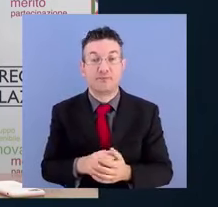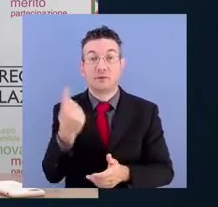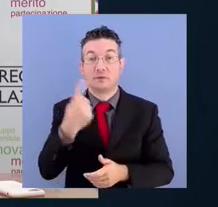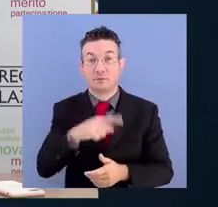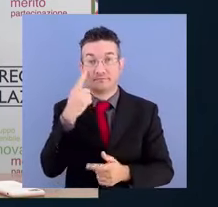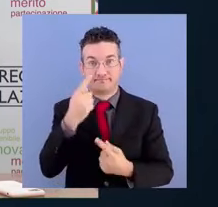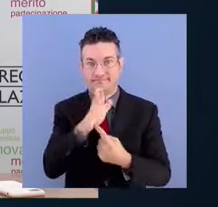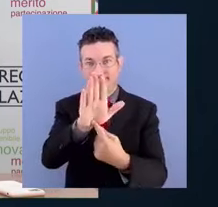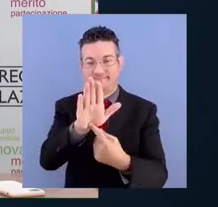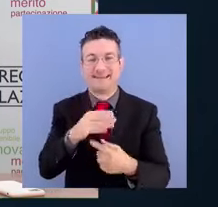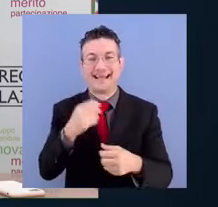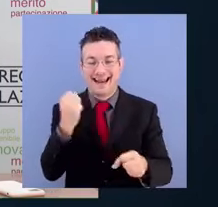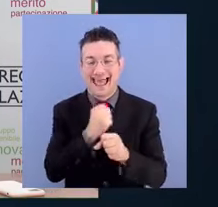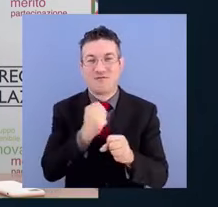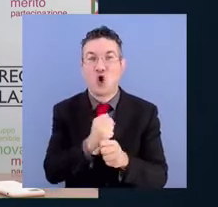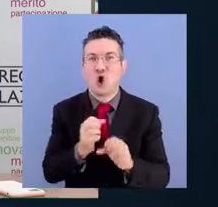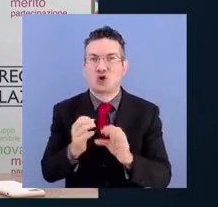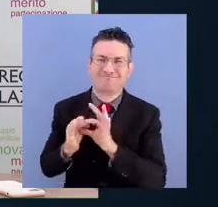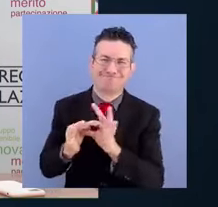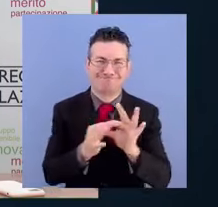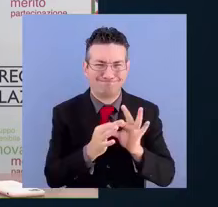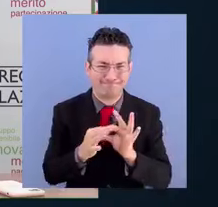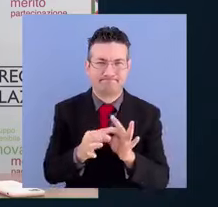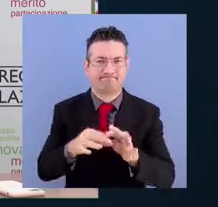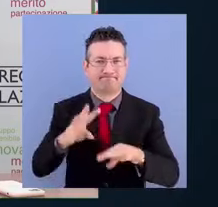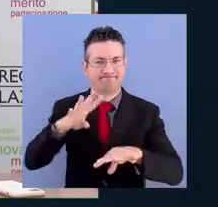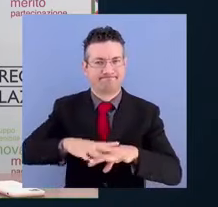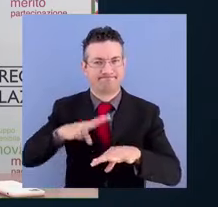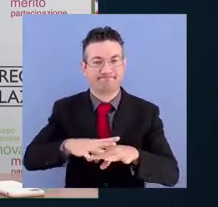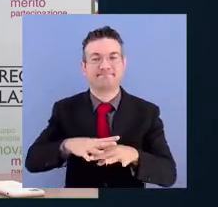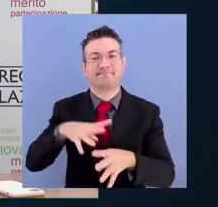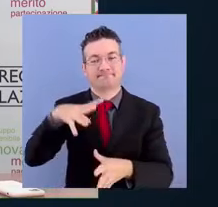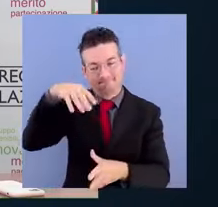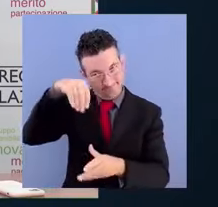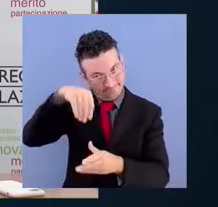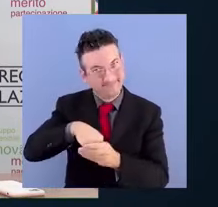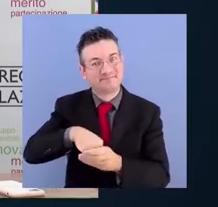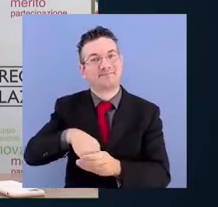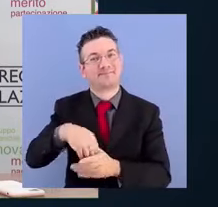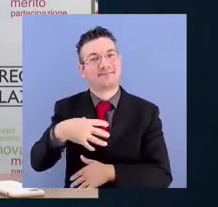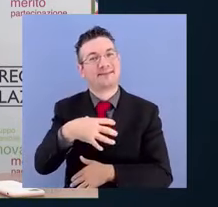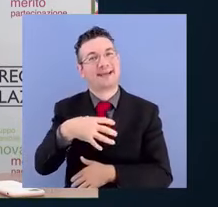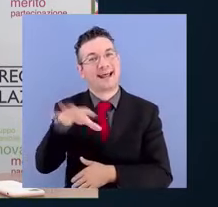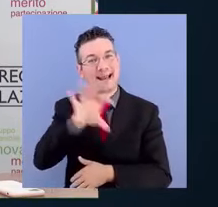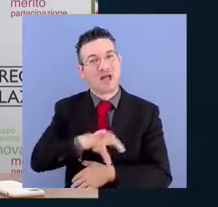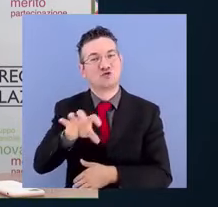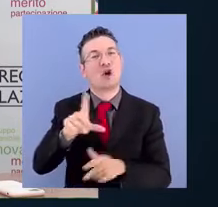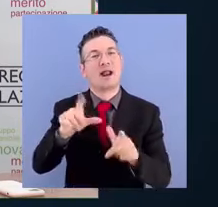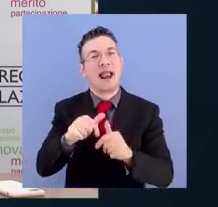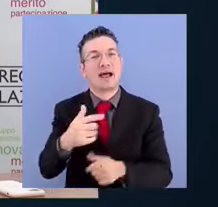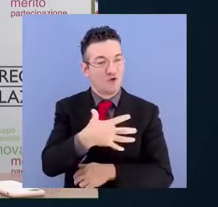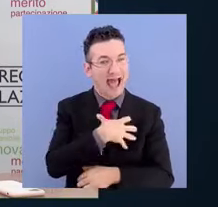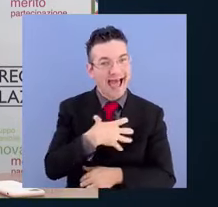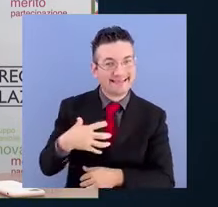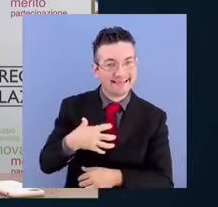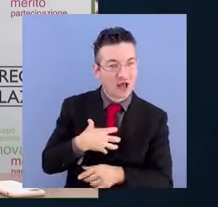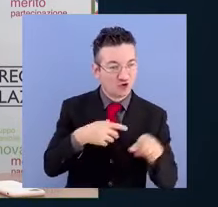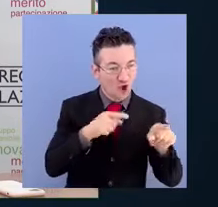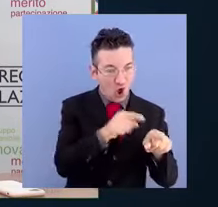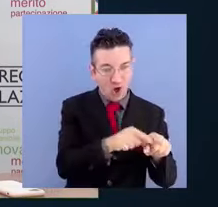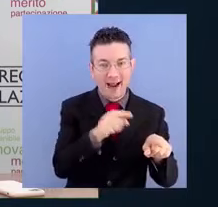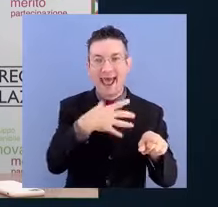sinergico e di rete che c'è sia all'interno della della regione lazio tra i vari assessorati